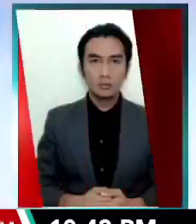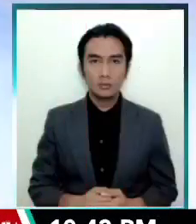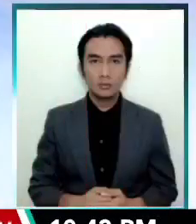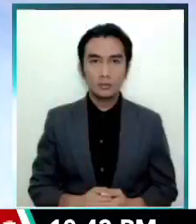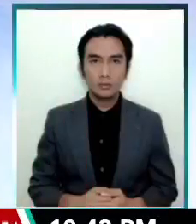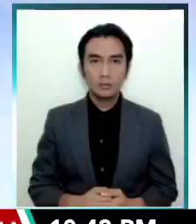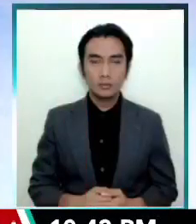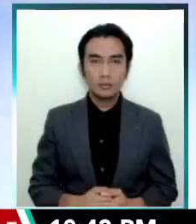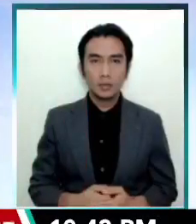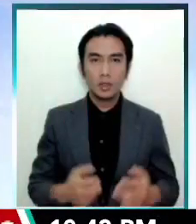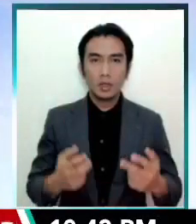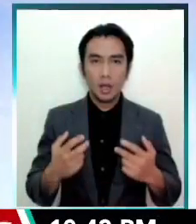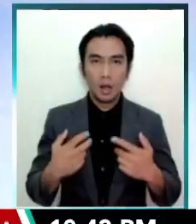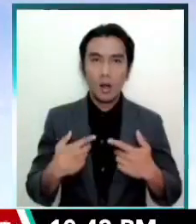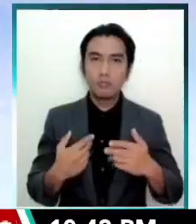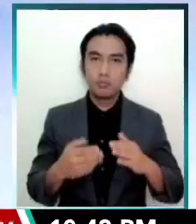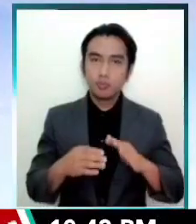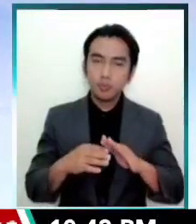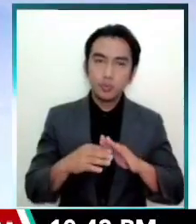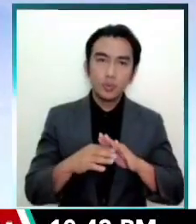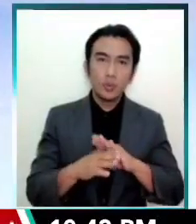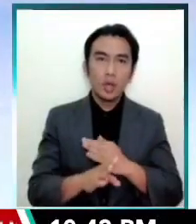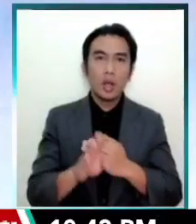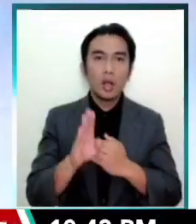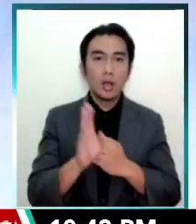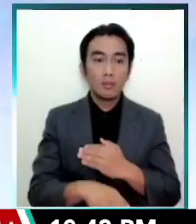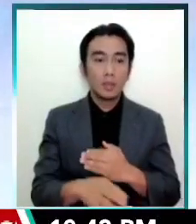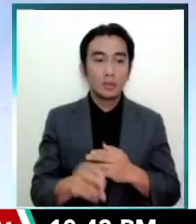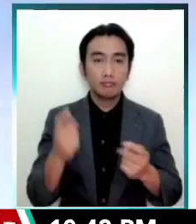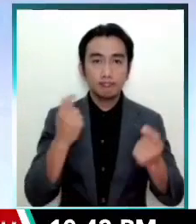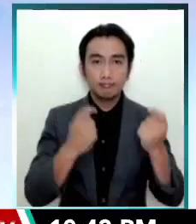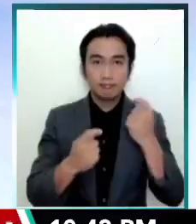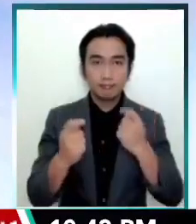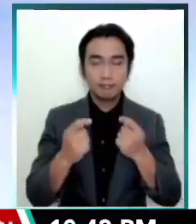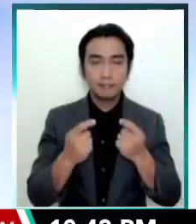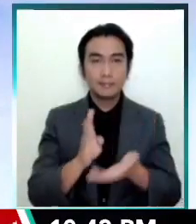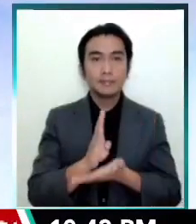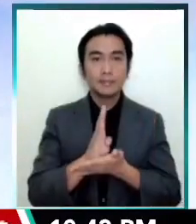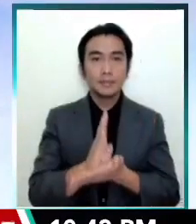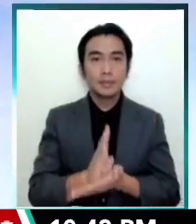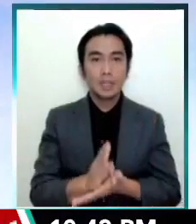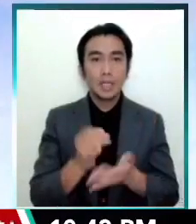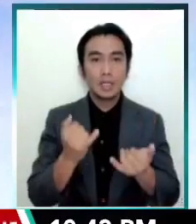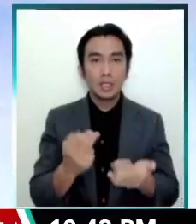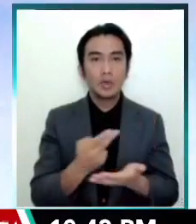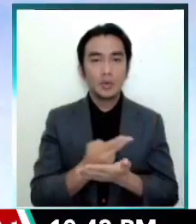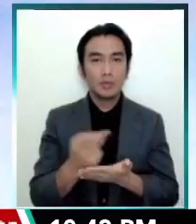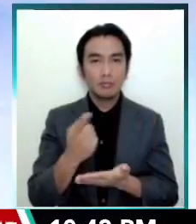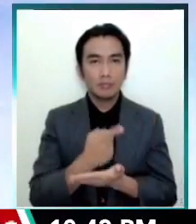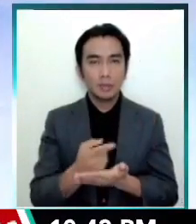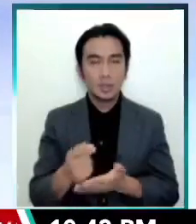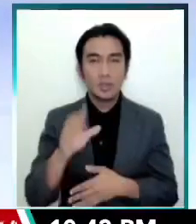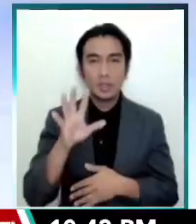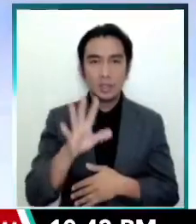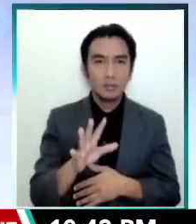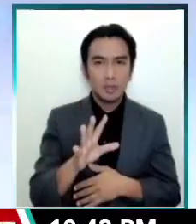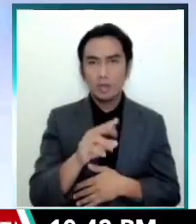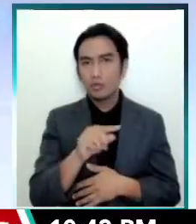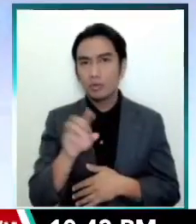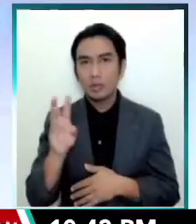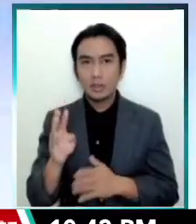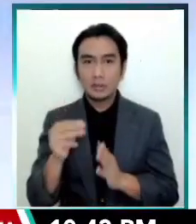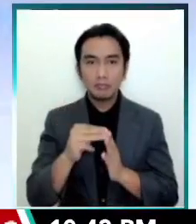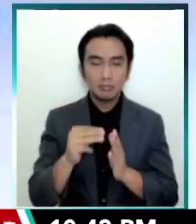Nanunumbalik na ang sigla ng turismo sa Boracay. Ngayong Semana Santa, 5,000 hanggang 6,000 turista kada araw